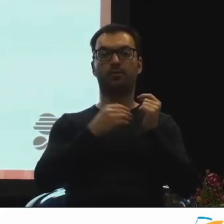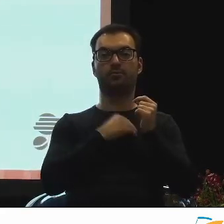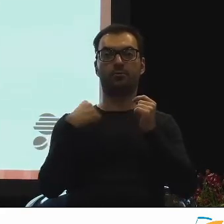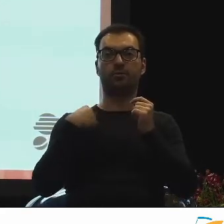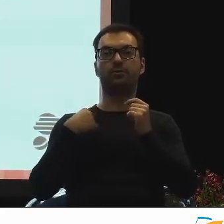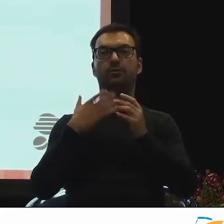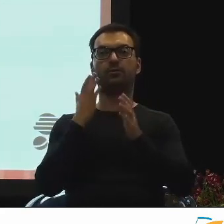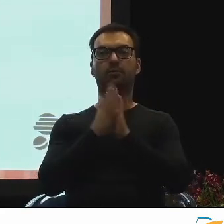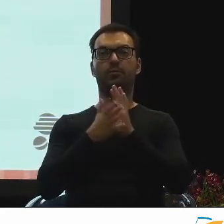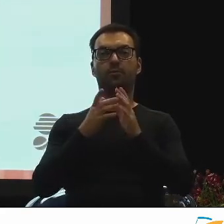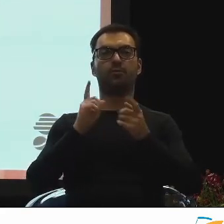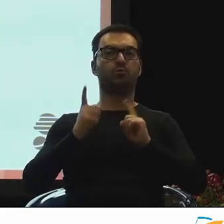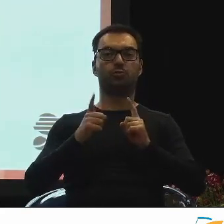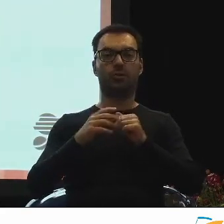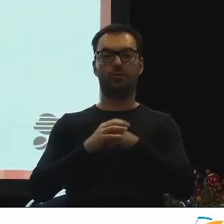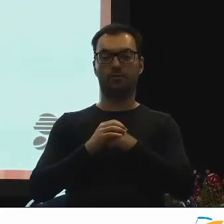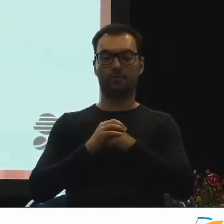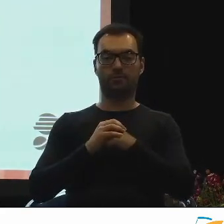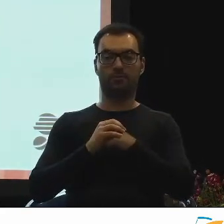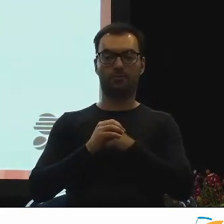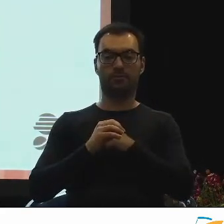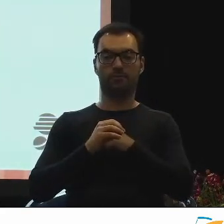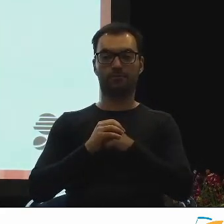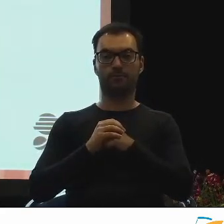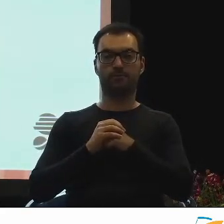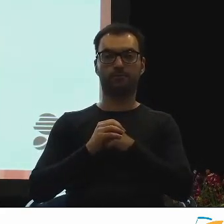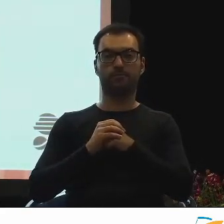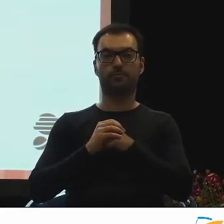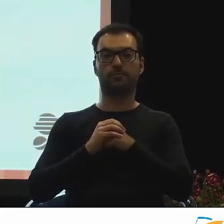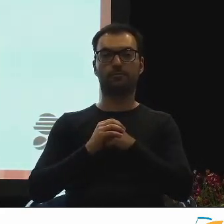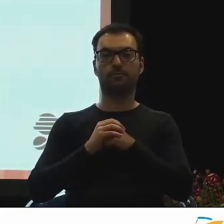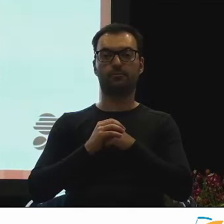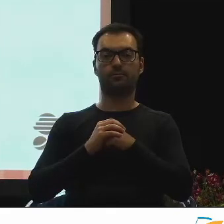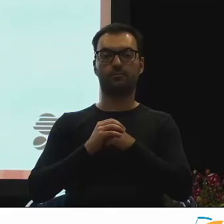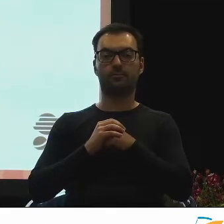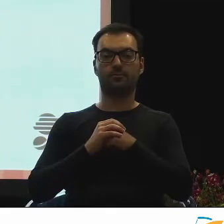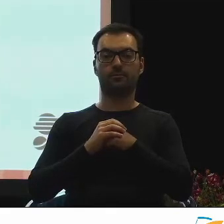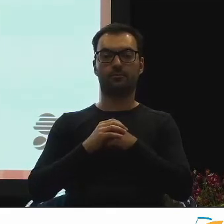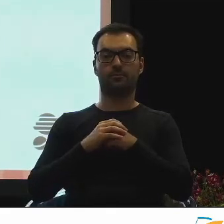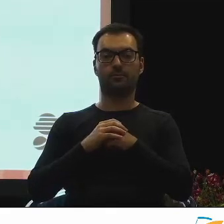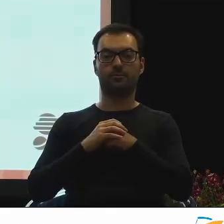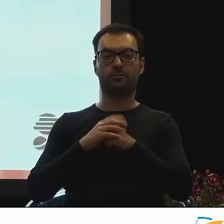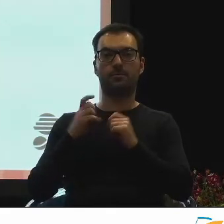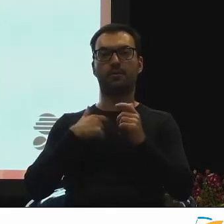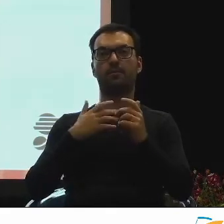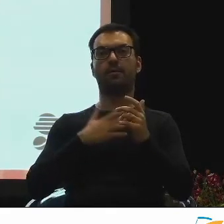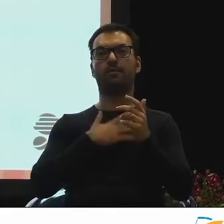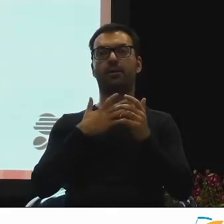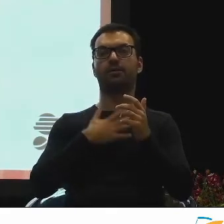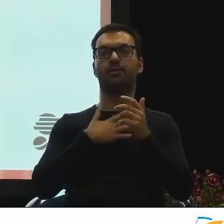Polsce przyspieszy. Wydaje mi się także, że